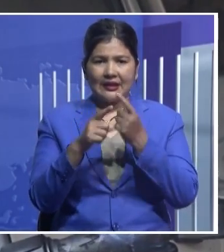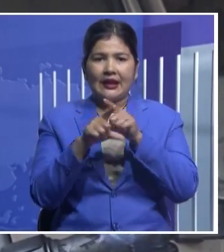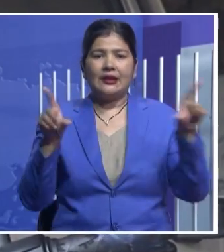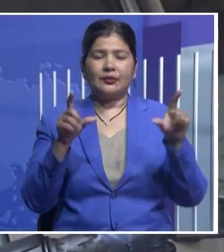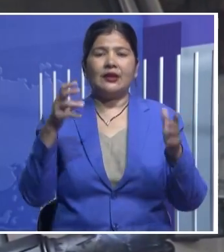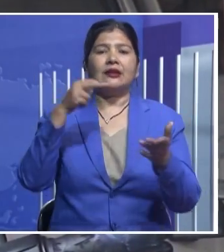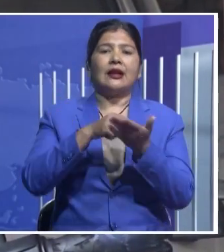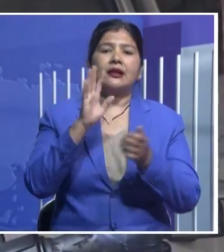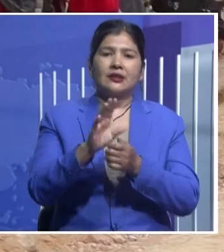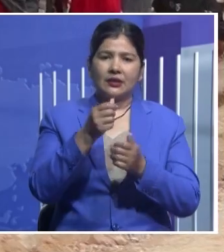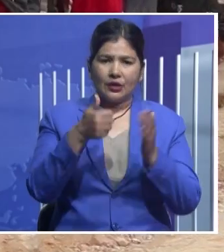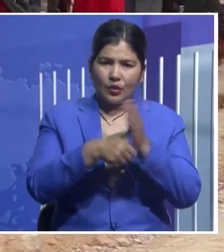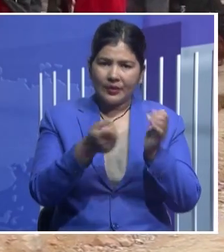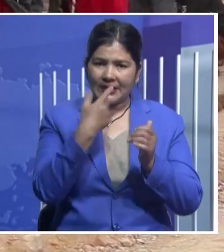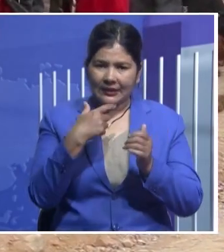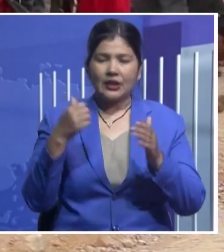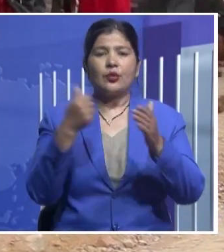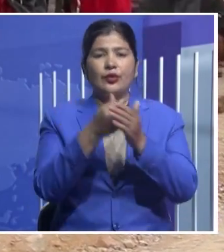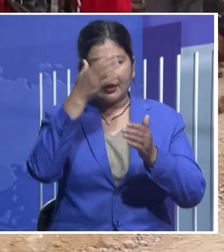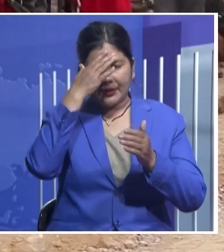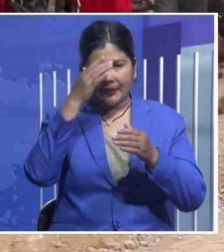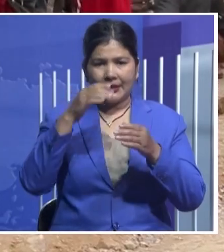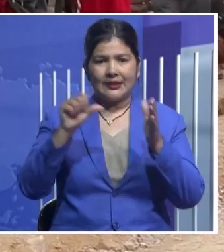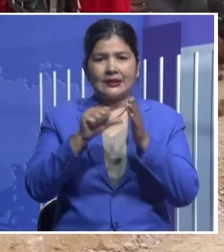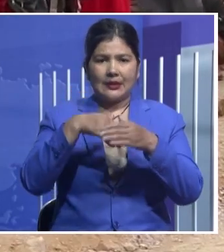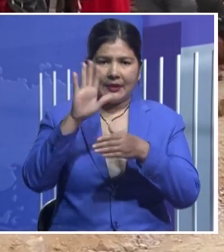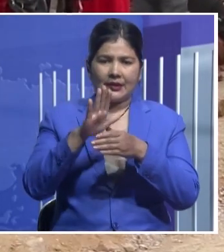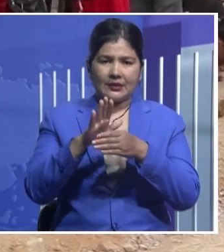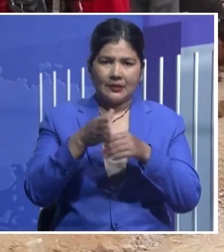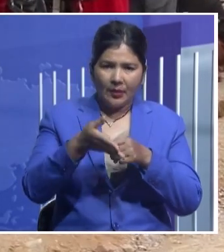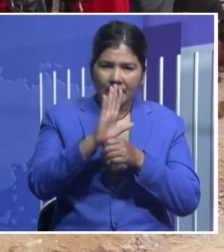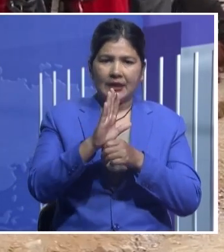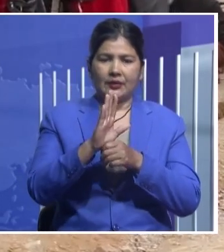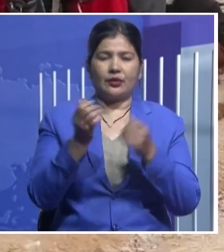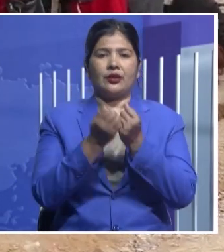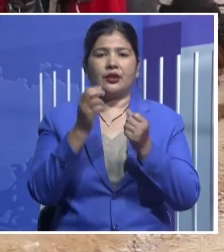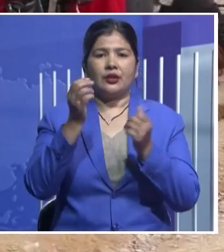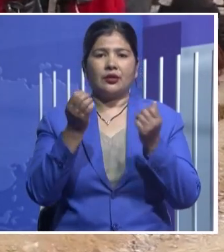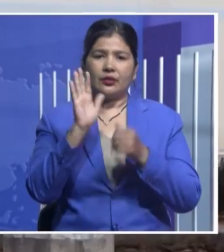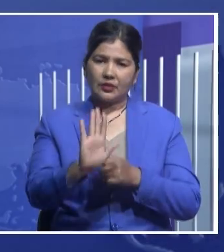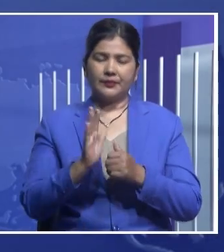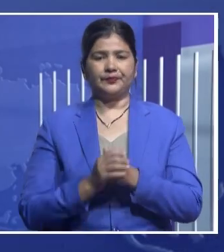छन्। उपचारका लागि पुगेका बिरामीलाई जिल्ला बाहिर रेफर समेत गर्ने गरिएको छ।